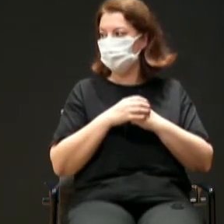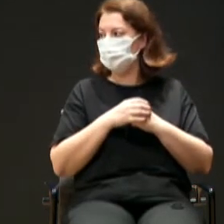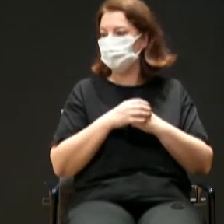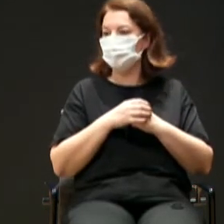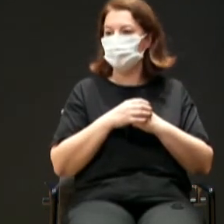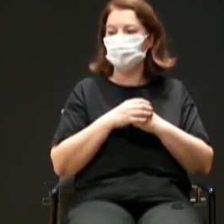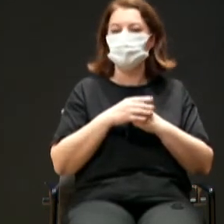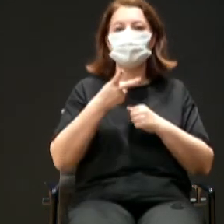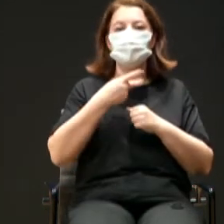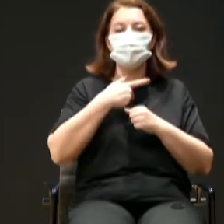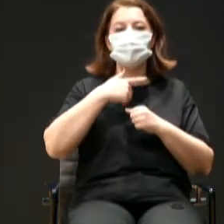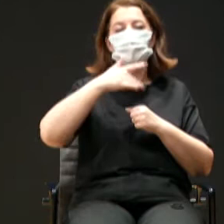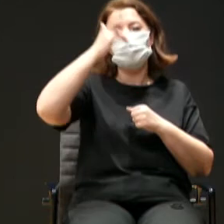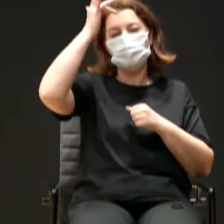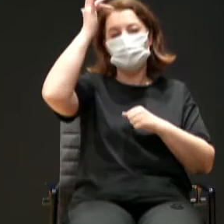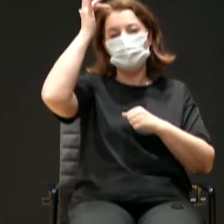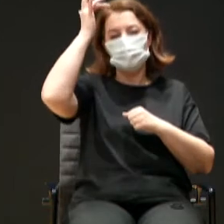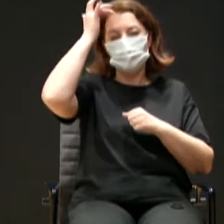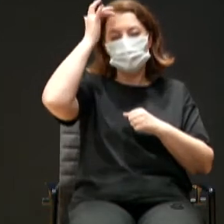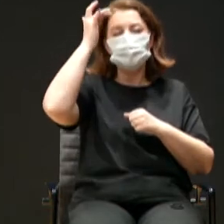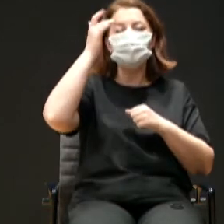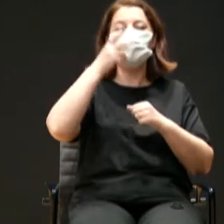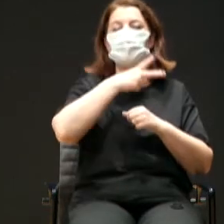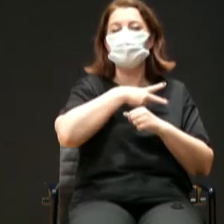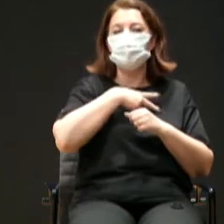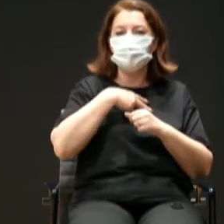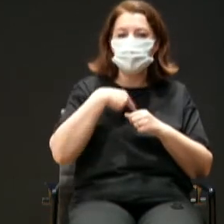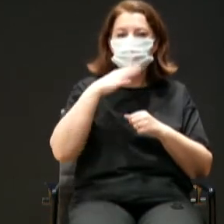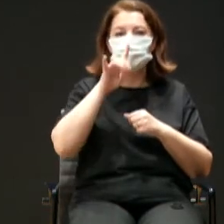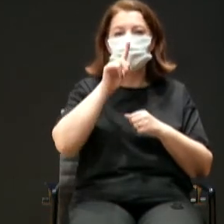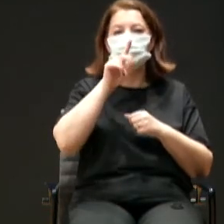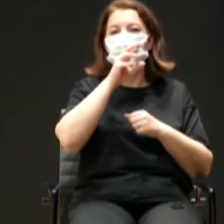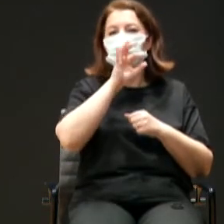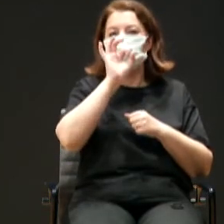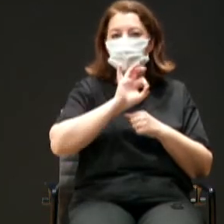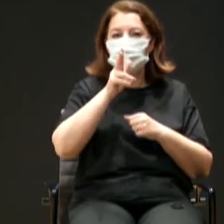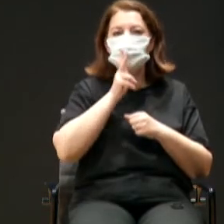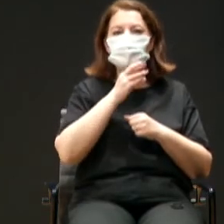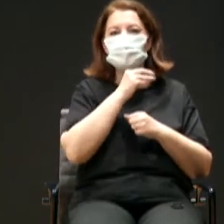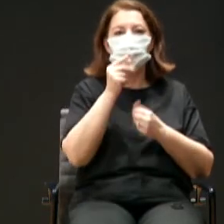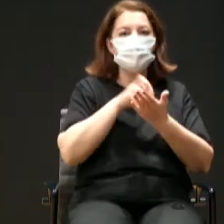Bizim Beylikdüzü Belediyesi 41 milyar 300 milyonluk bütçeyle bunu yapamadı.